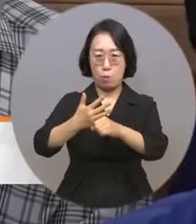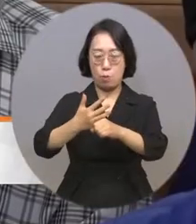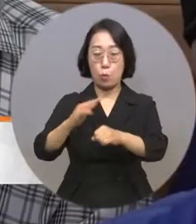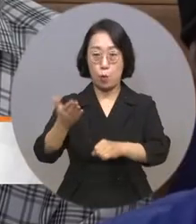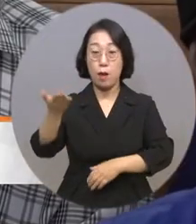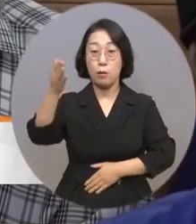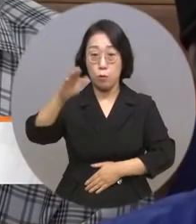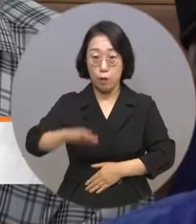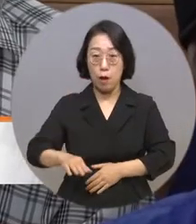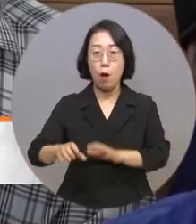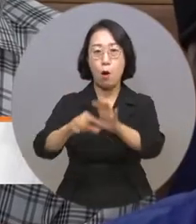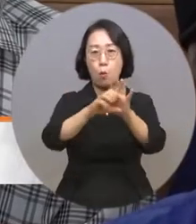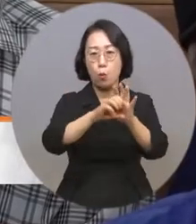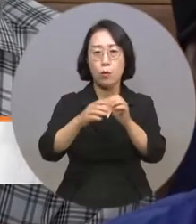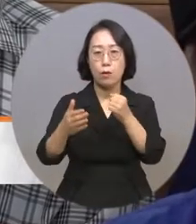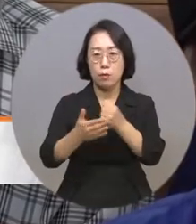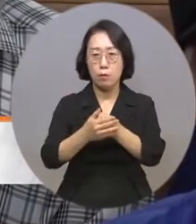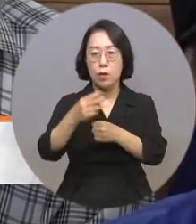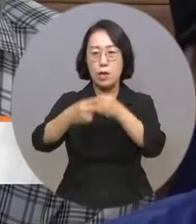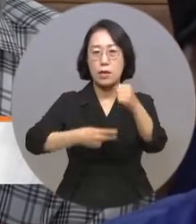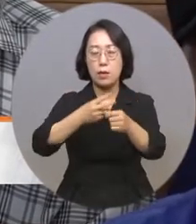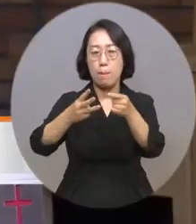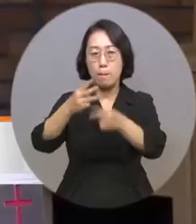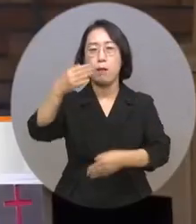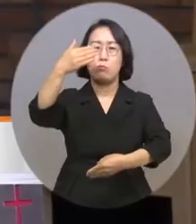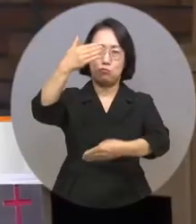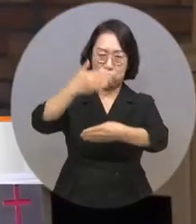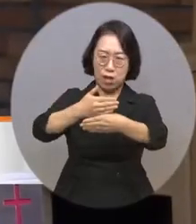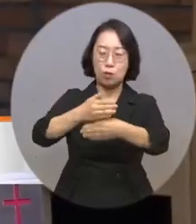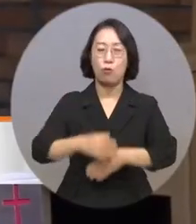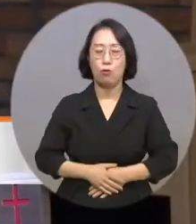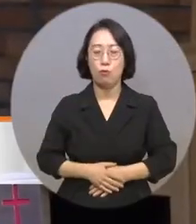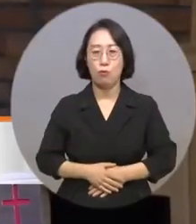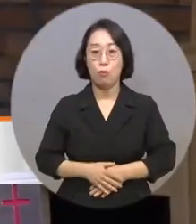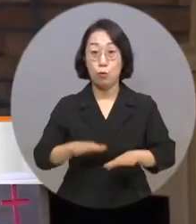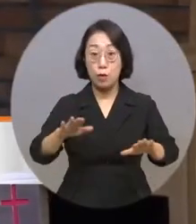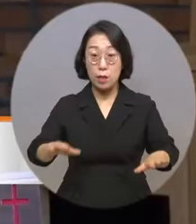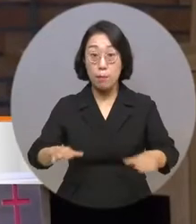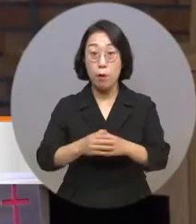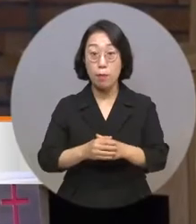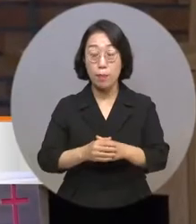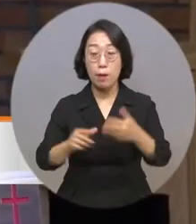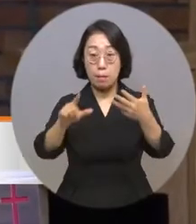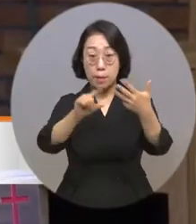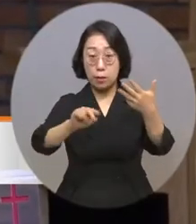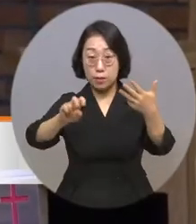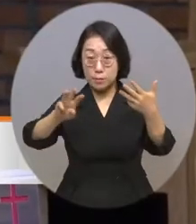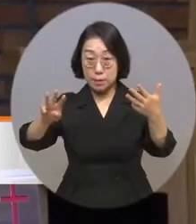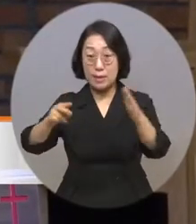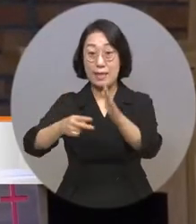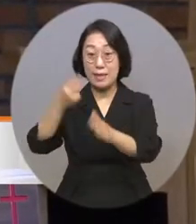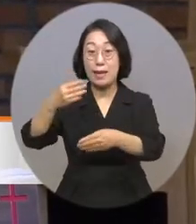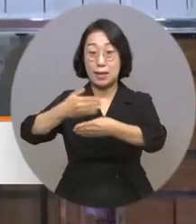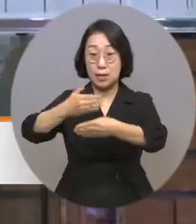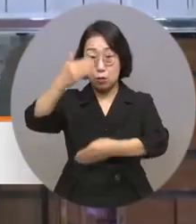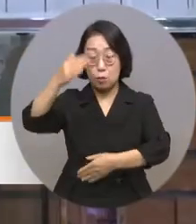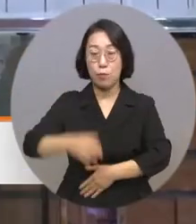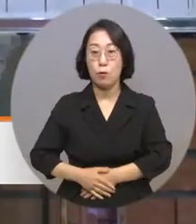맞았지만 코로나19로 인해 2년 반 만에 개강했습니다. 이번 학기는 8월 23일부터 11월